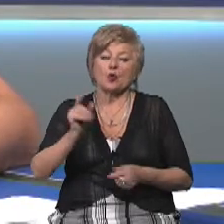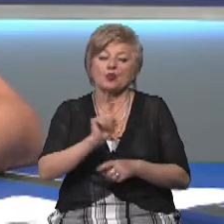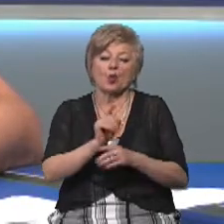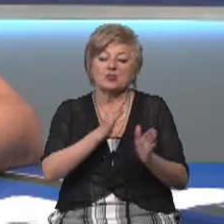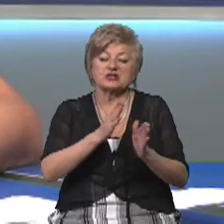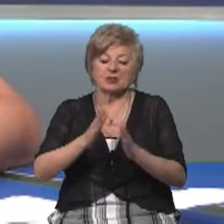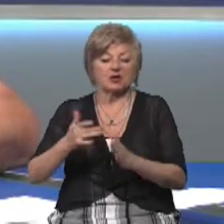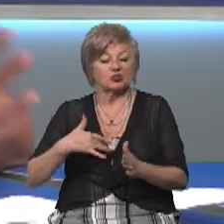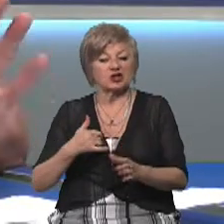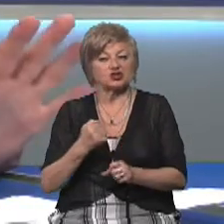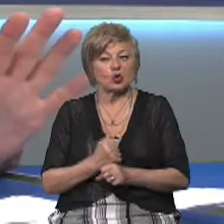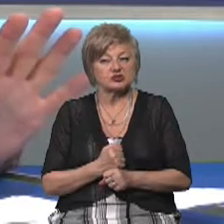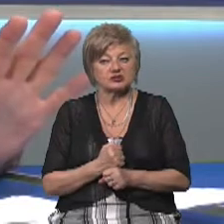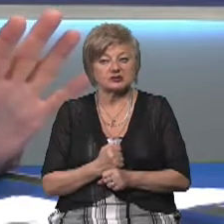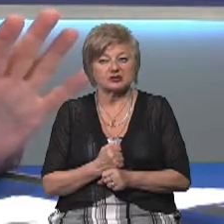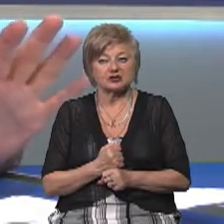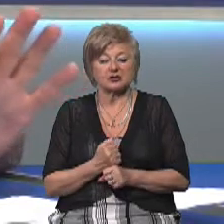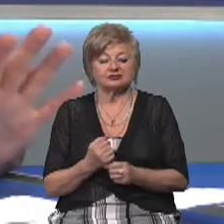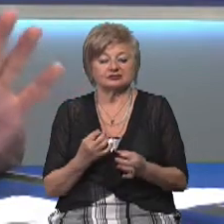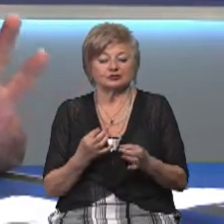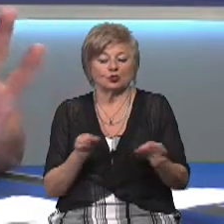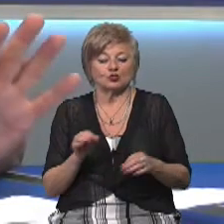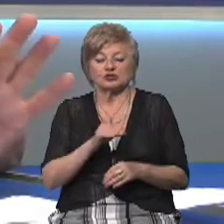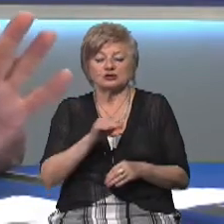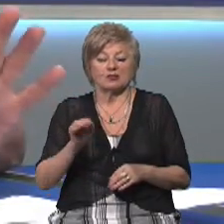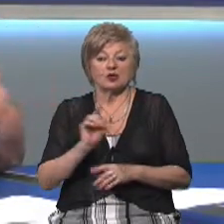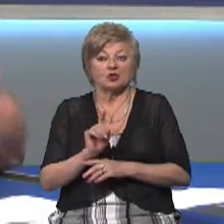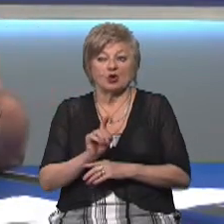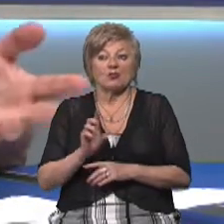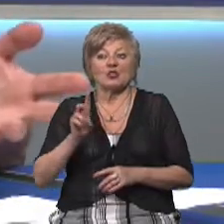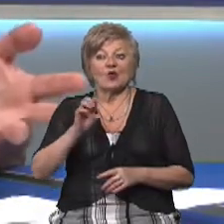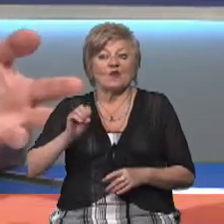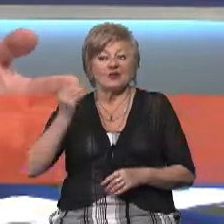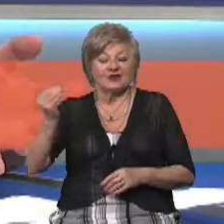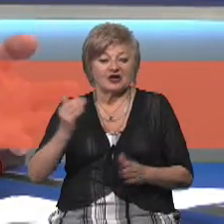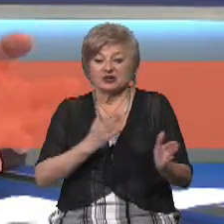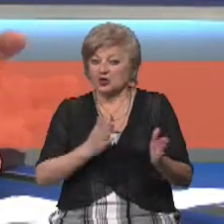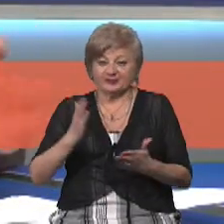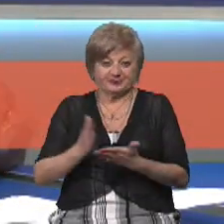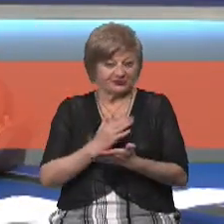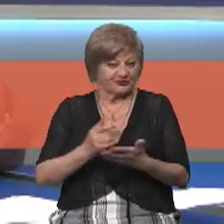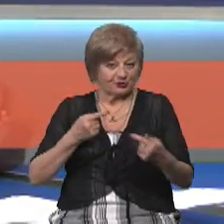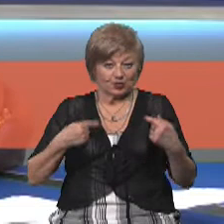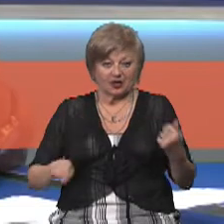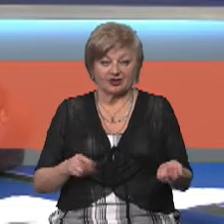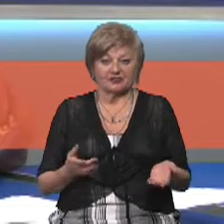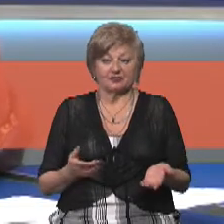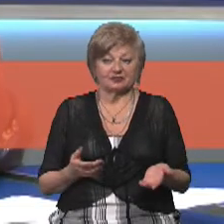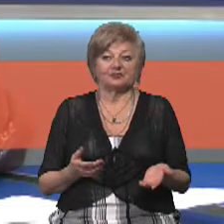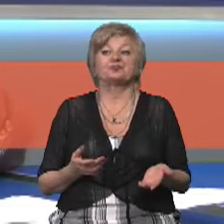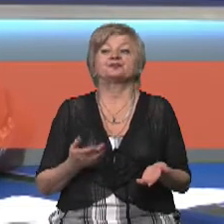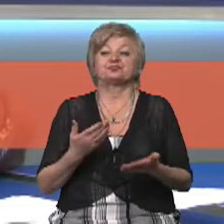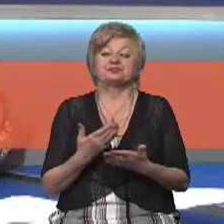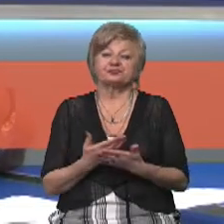достаточно жесткие эти самые предельно допустимые концентрации, но в Европе же система совсем другая, там как бы таких